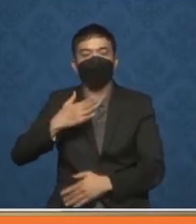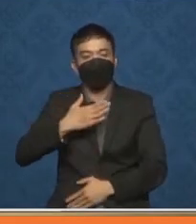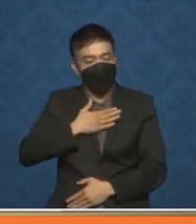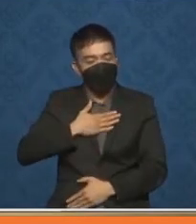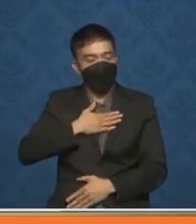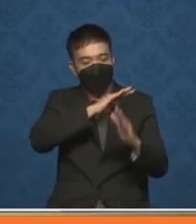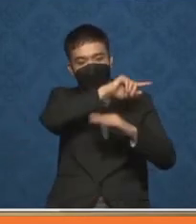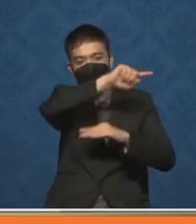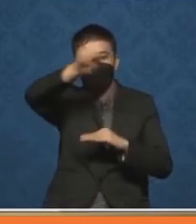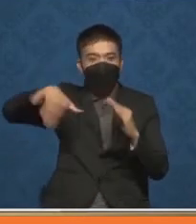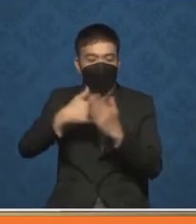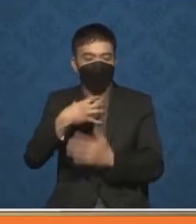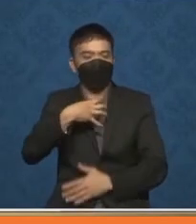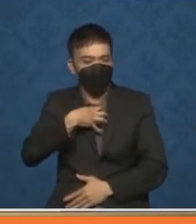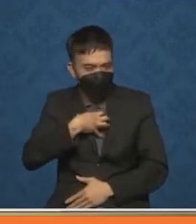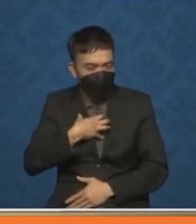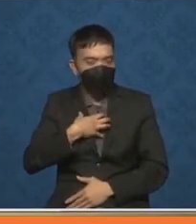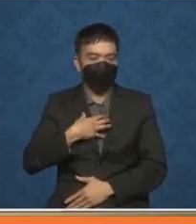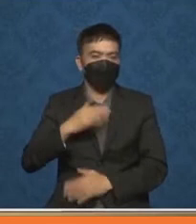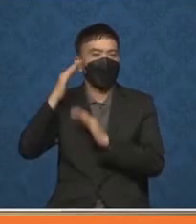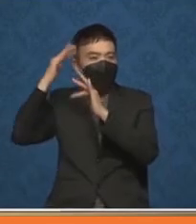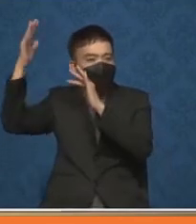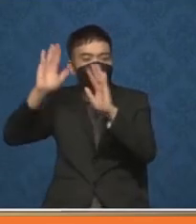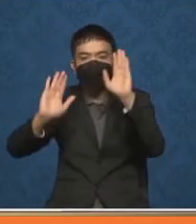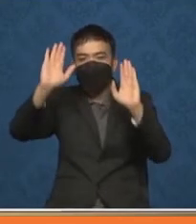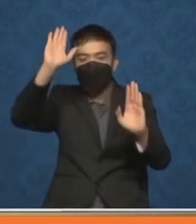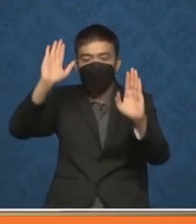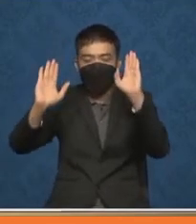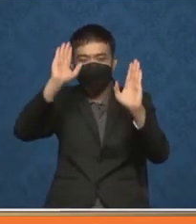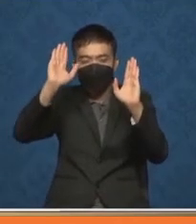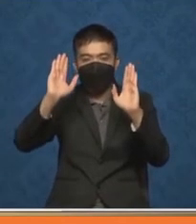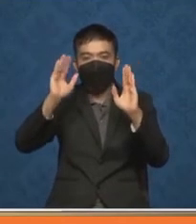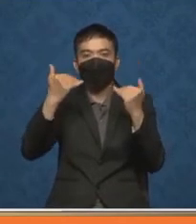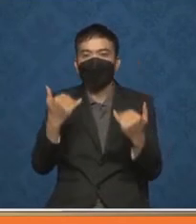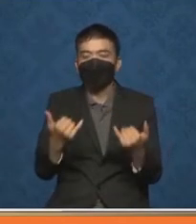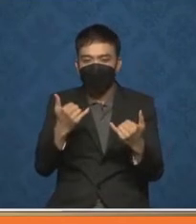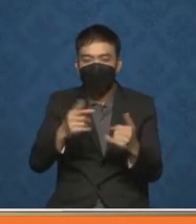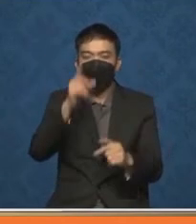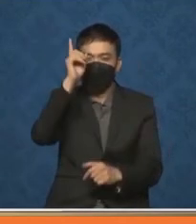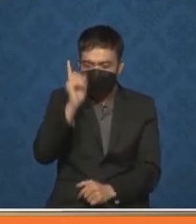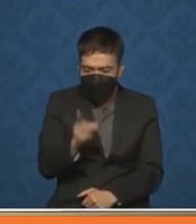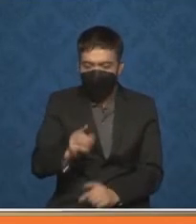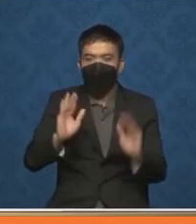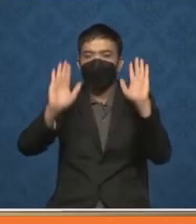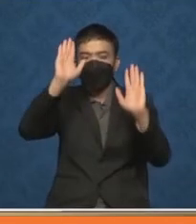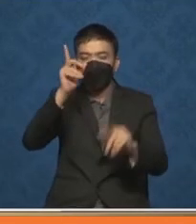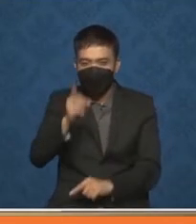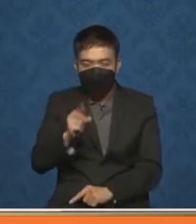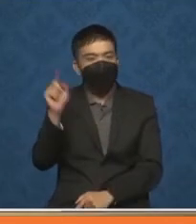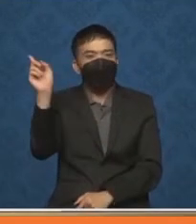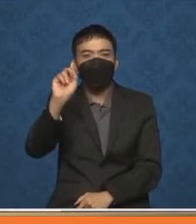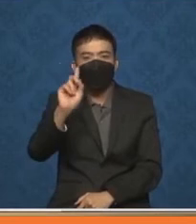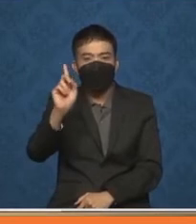ฝ่ฝันและอยากจะให้ระบอบประชาธิปไตยซึ่งในระบอบประชาธิปไตยที่แท้จริง